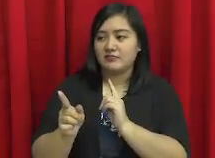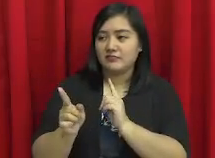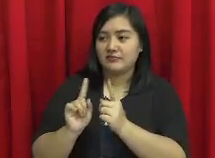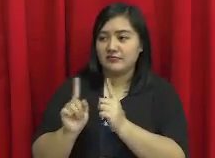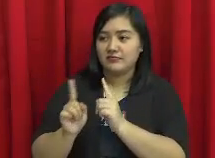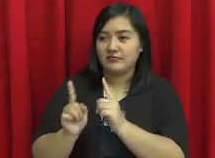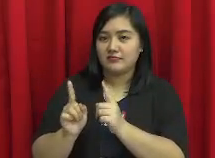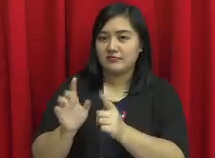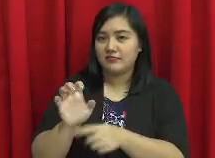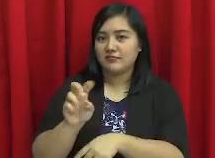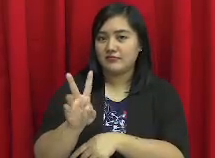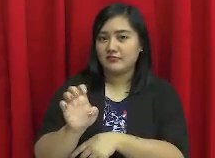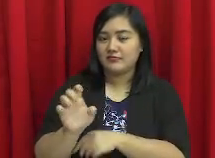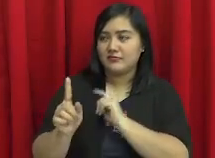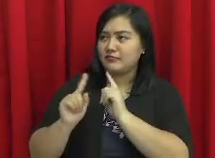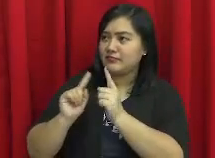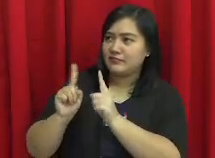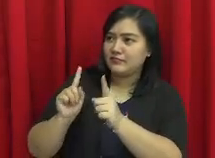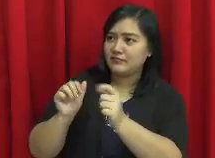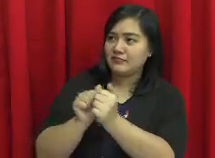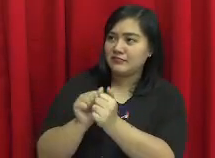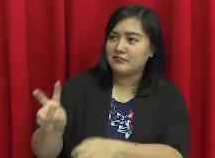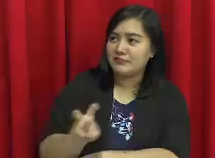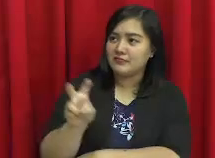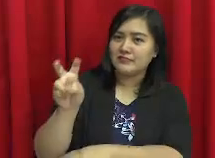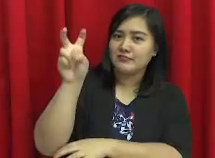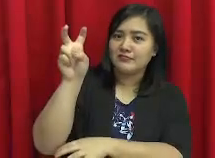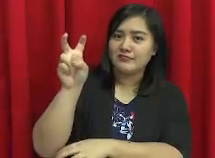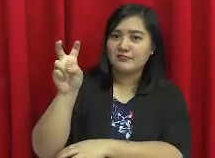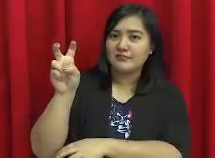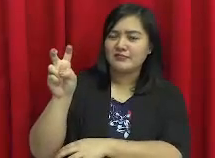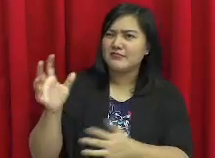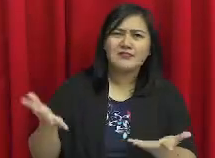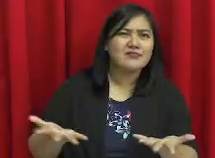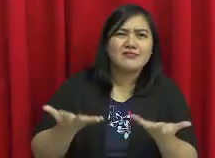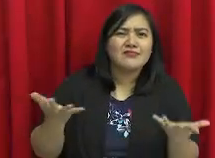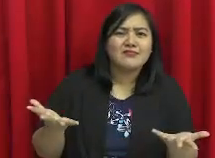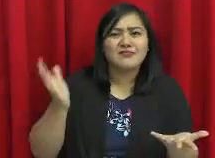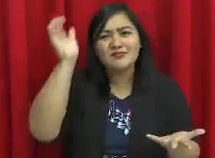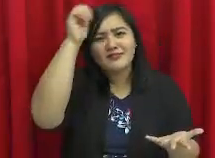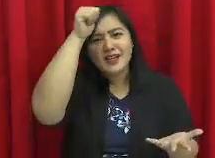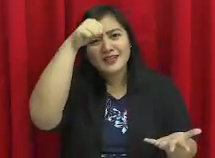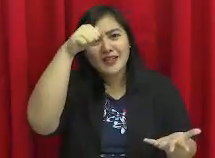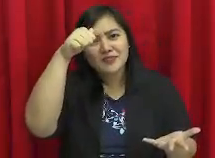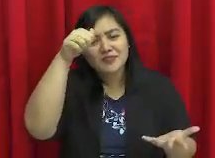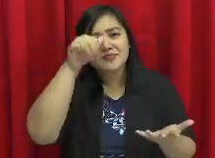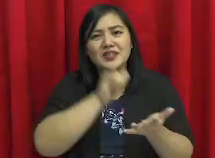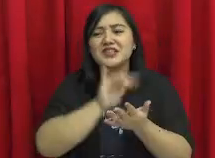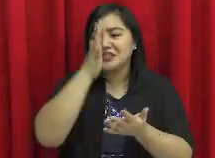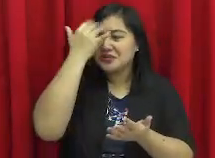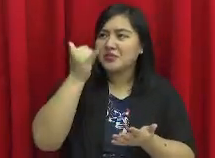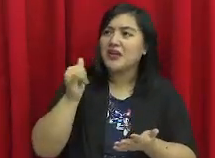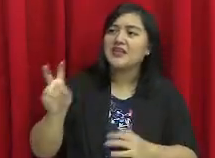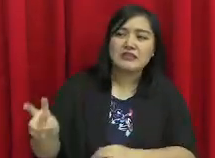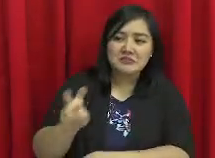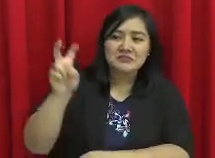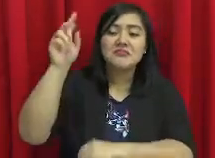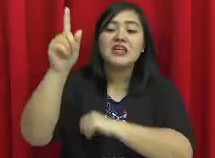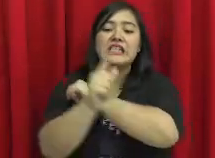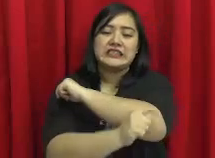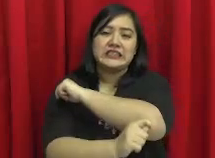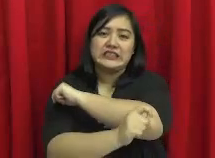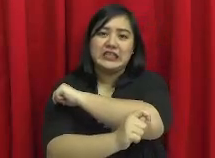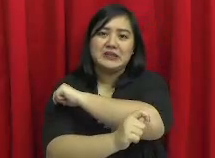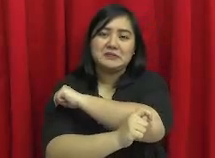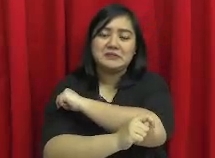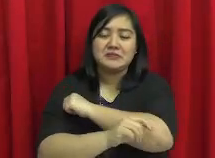serpent na wala sa picture, si Adan. And then, nung attempt na si Eve at nakita niya ng maganda, here